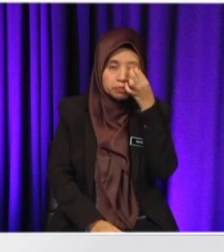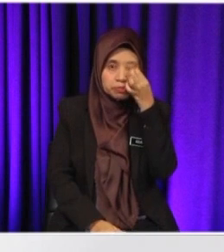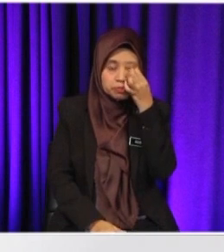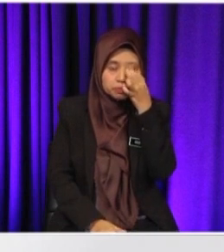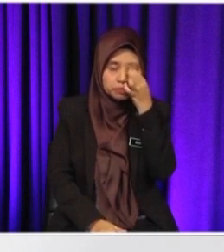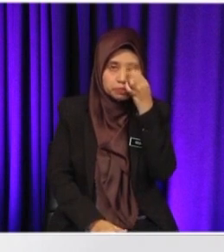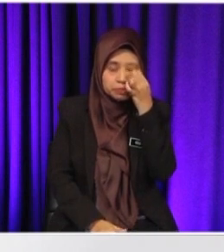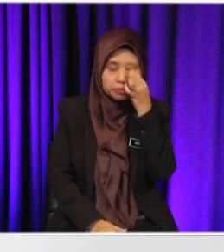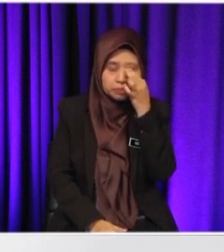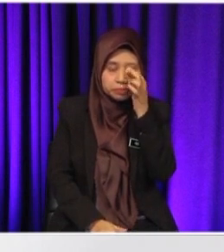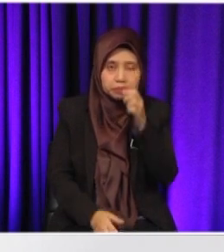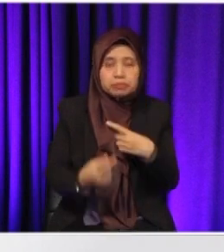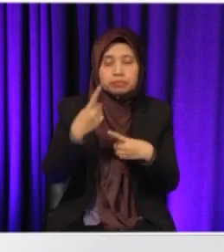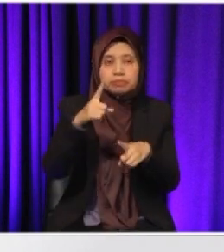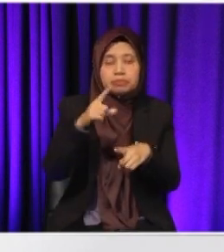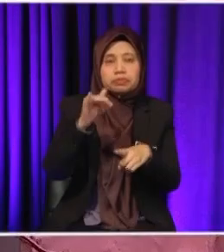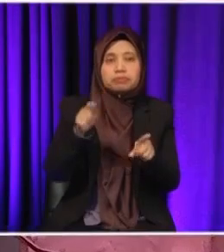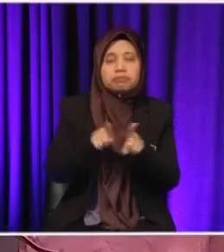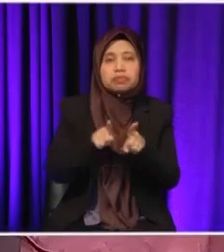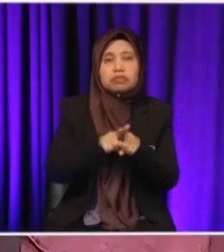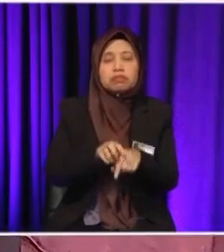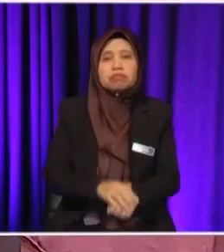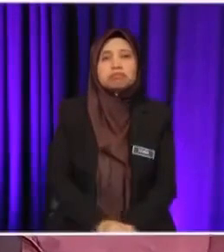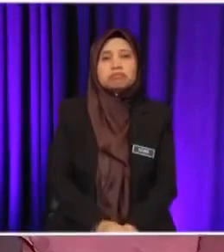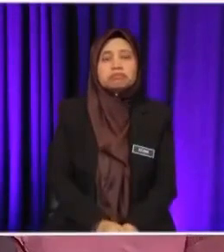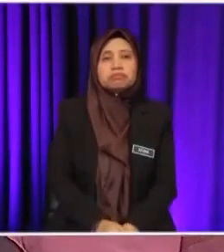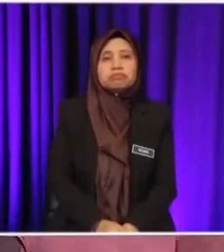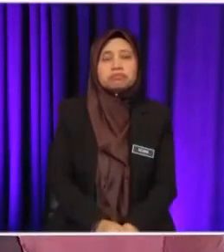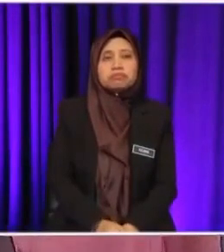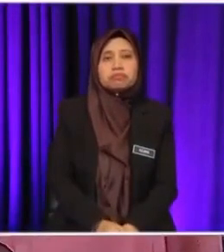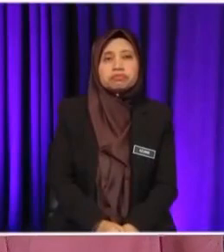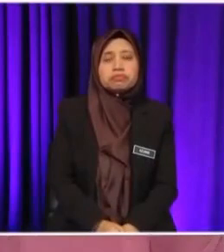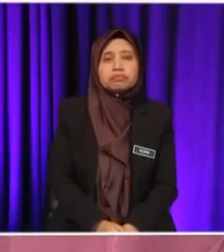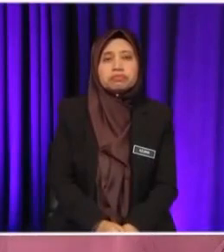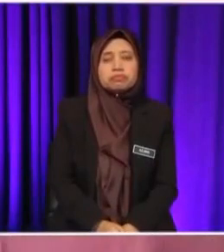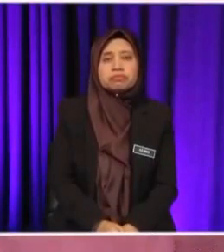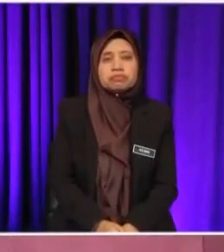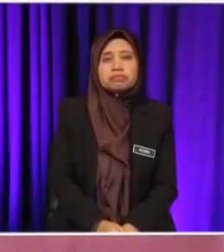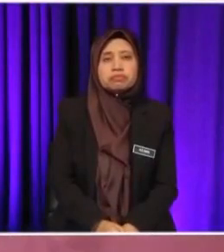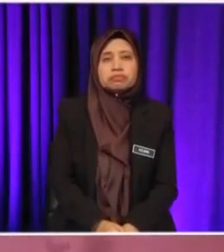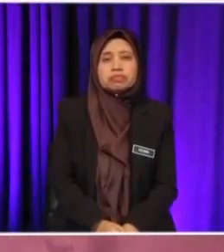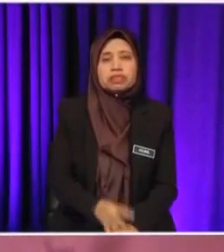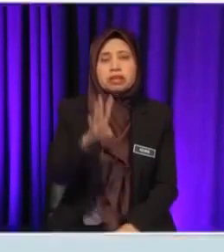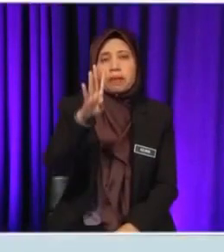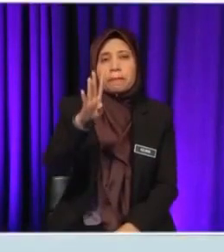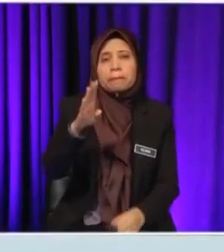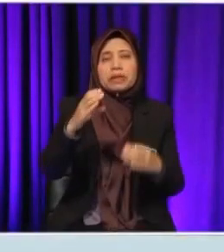jawapan sama tak dengan jawapan yang diberikan oleh Izian? Okey, kita lihat. Okey, teknik. Empat teknik plot berserta